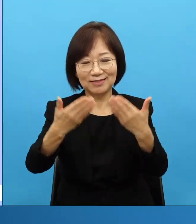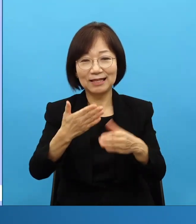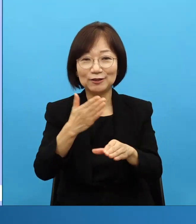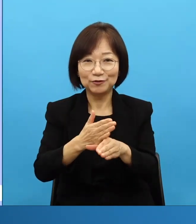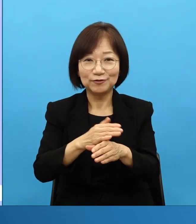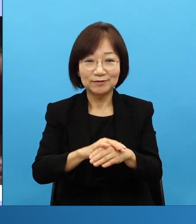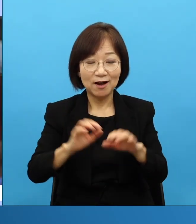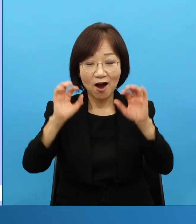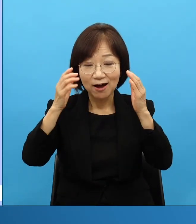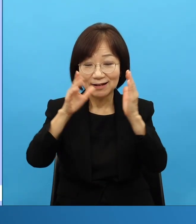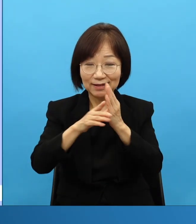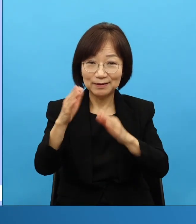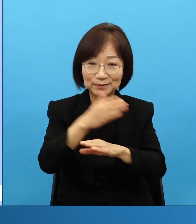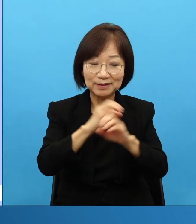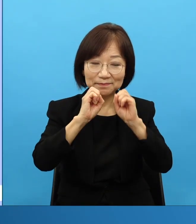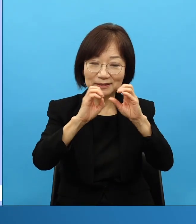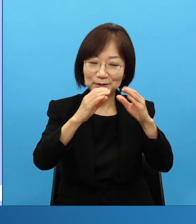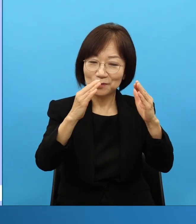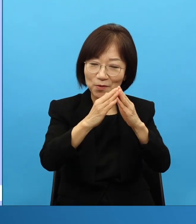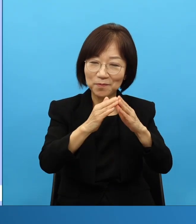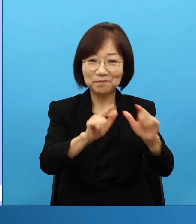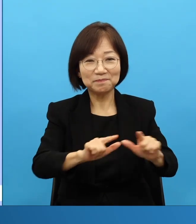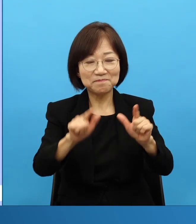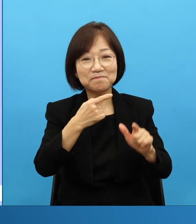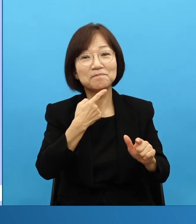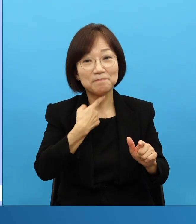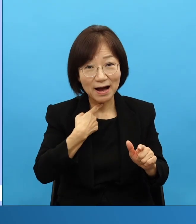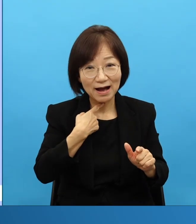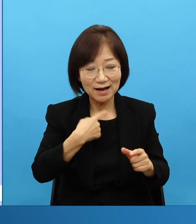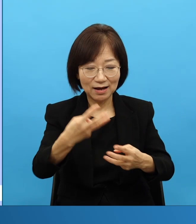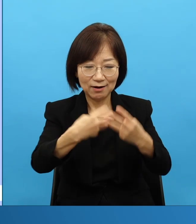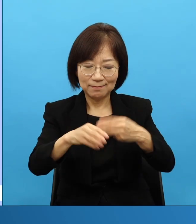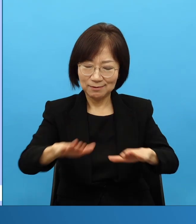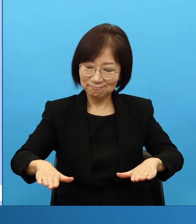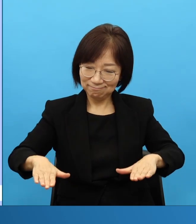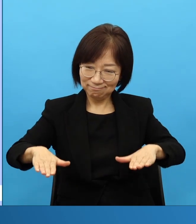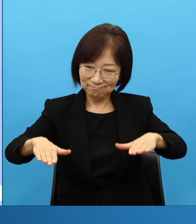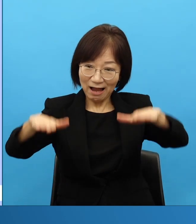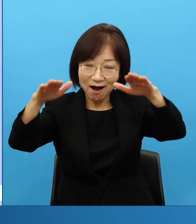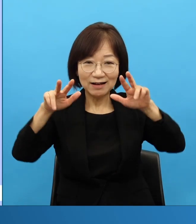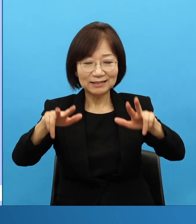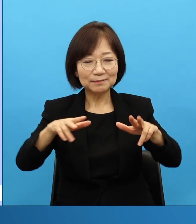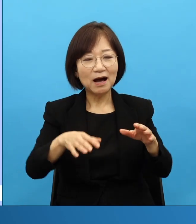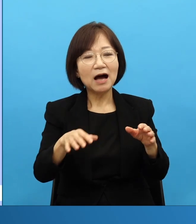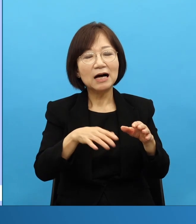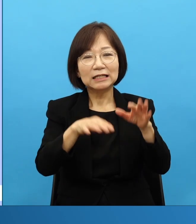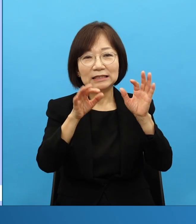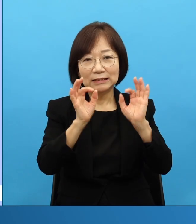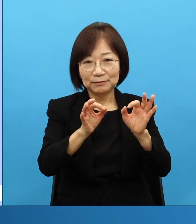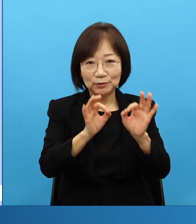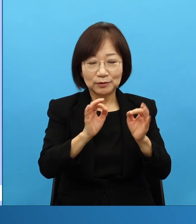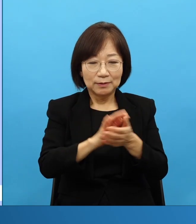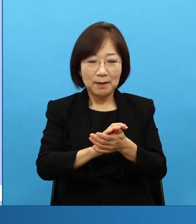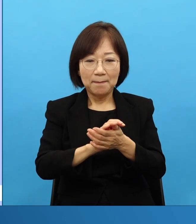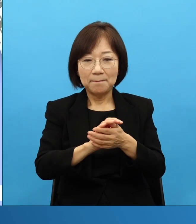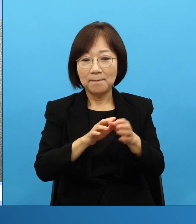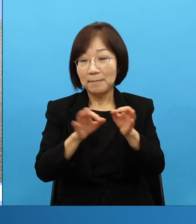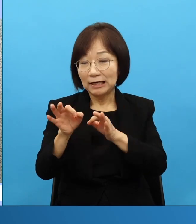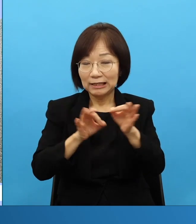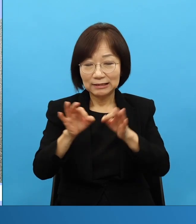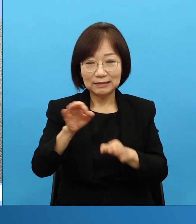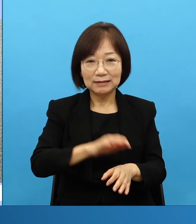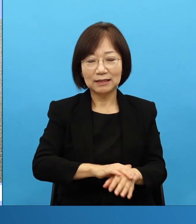어릴 때부터 미션홈에서 생활한 랩넌트들이 이제는 자라서 금융, 마케팅, 블록체인,